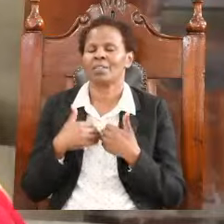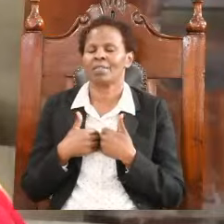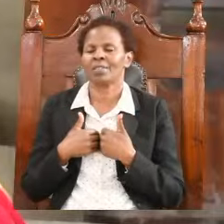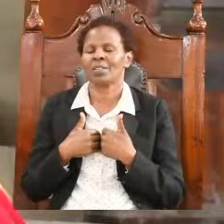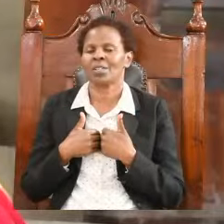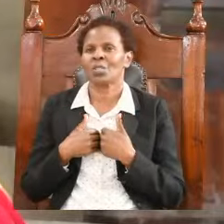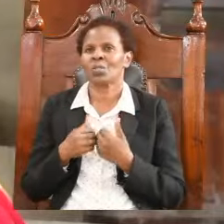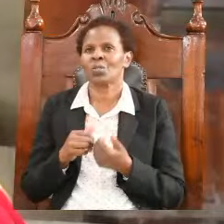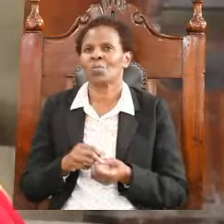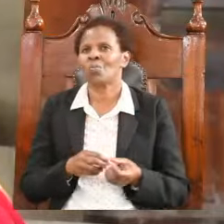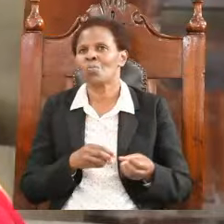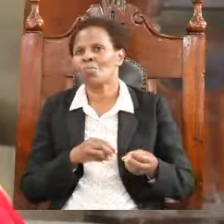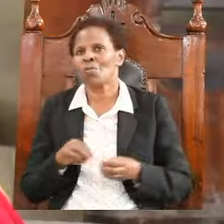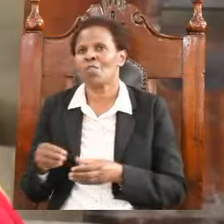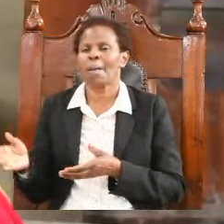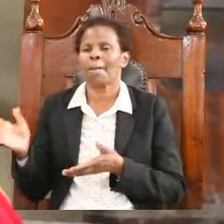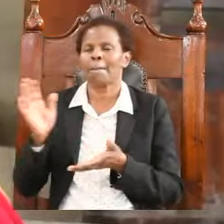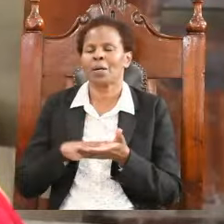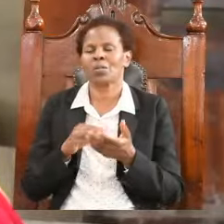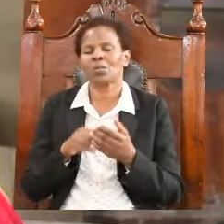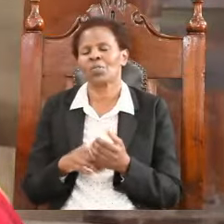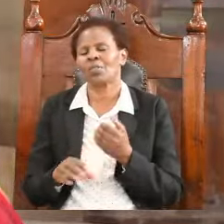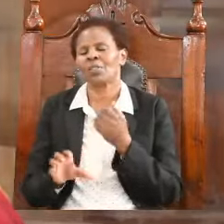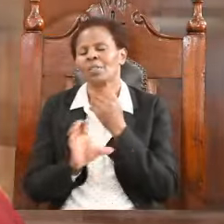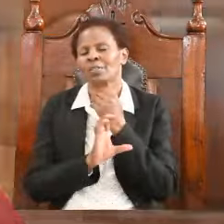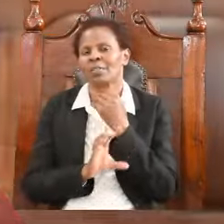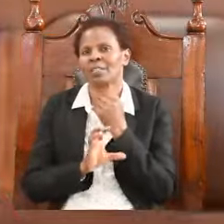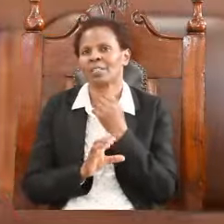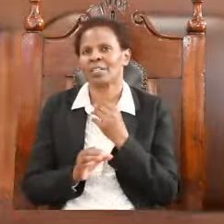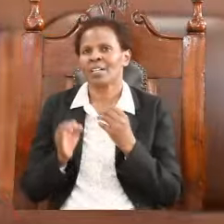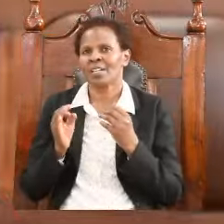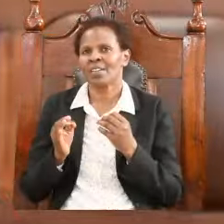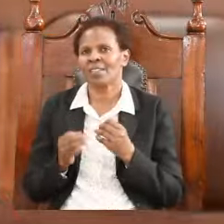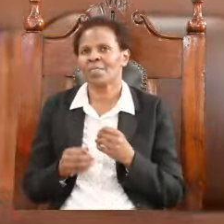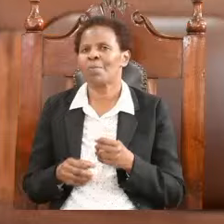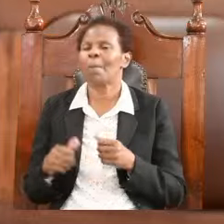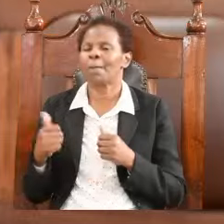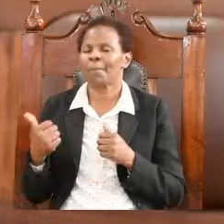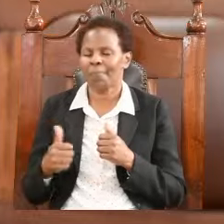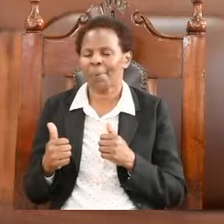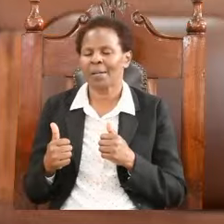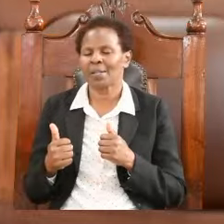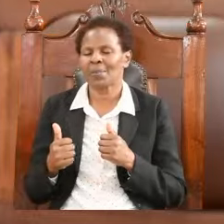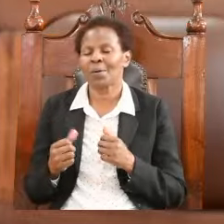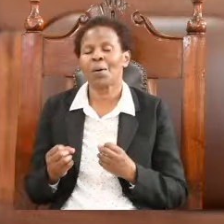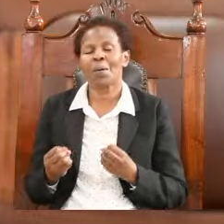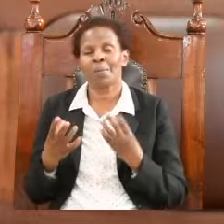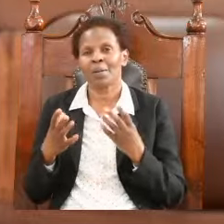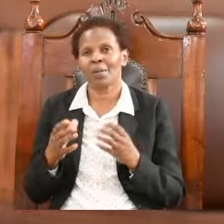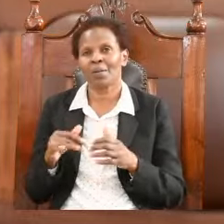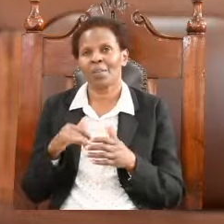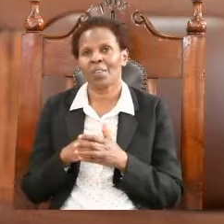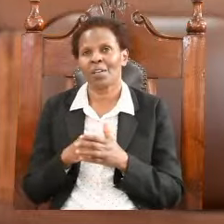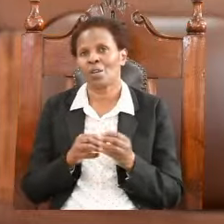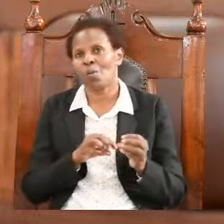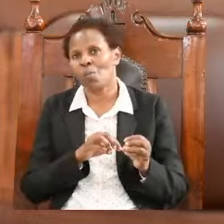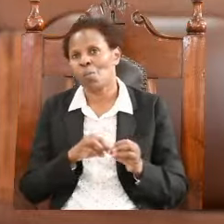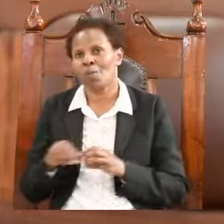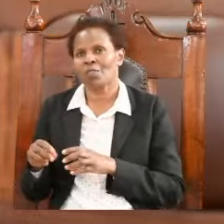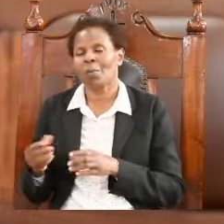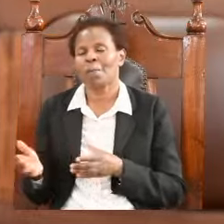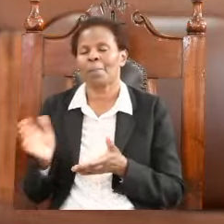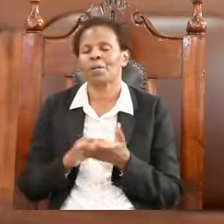wa kumucokia bururi-ini kwao no no korwo ndacoketio kuo Ngai ndamuringiire kiama giki ri ndaigana